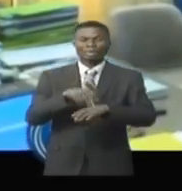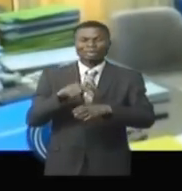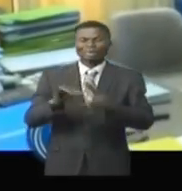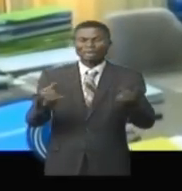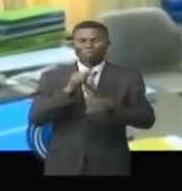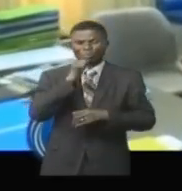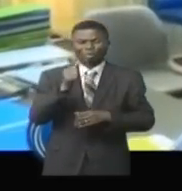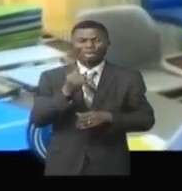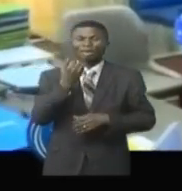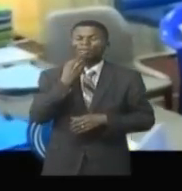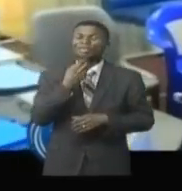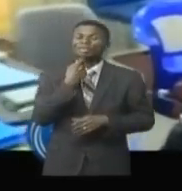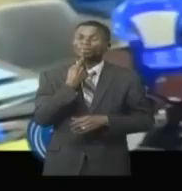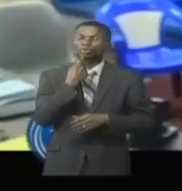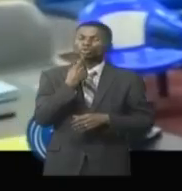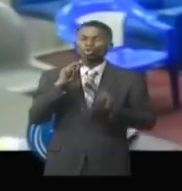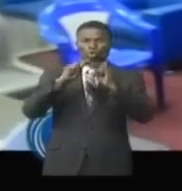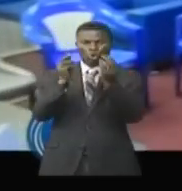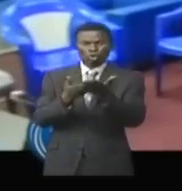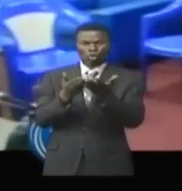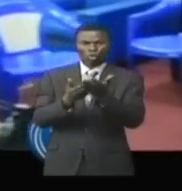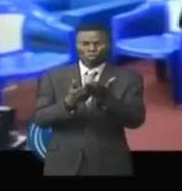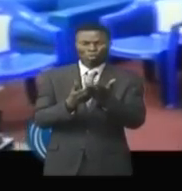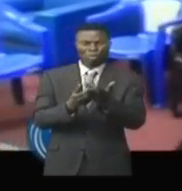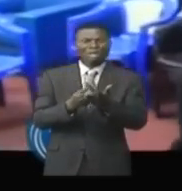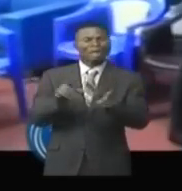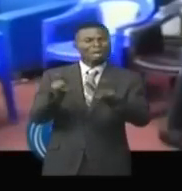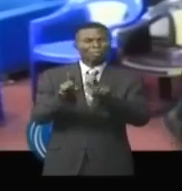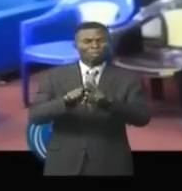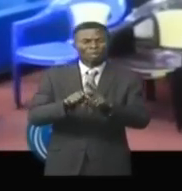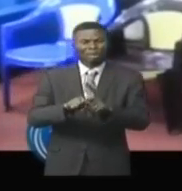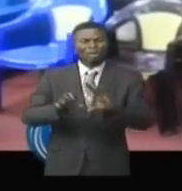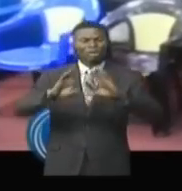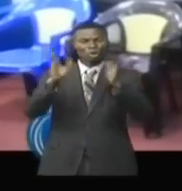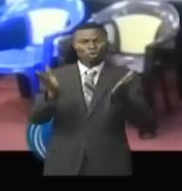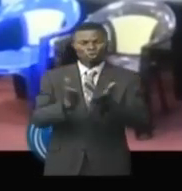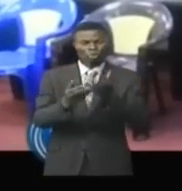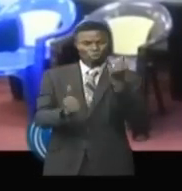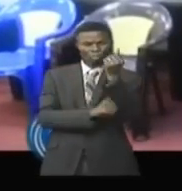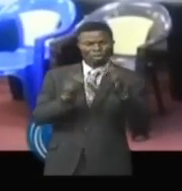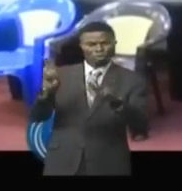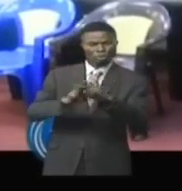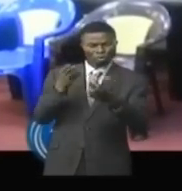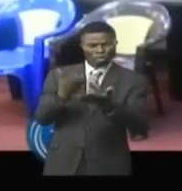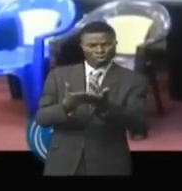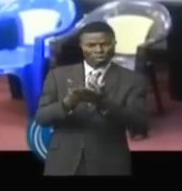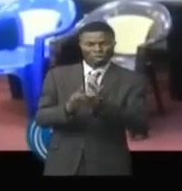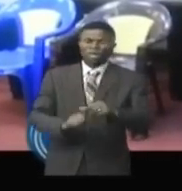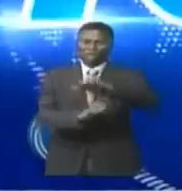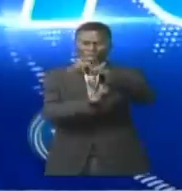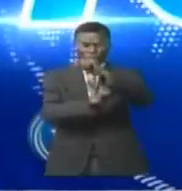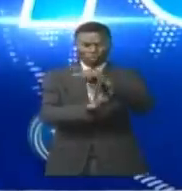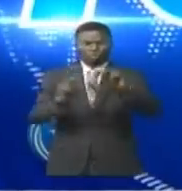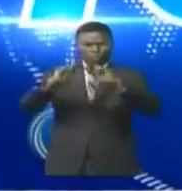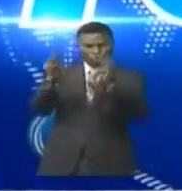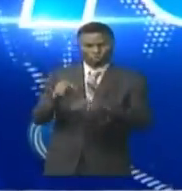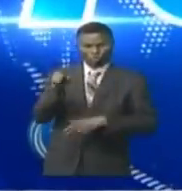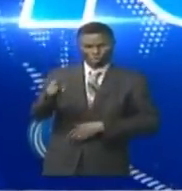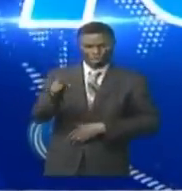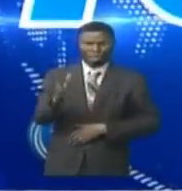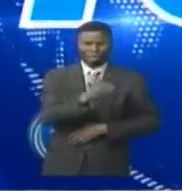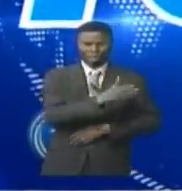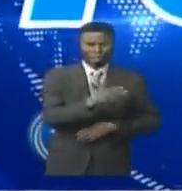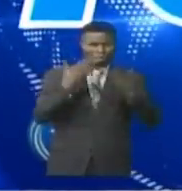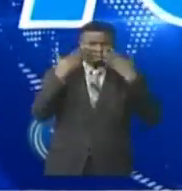judo congolais peut à nouveau s'écrire de la plus belle manière si tous les porteurs des judogi se rangent derrière cette coordination. Voilà,